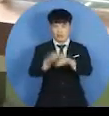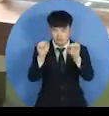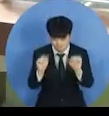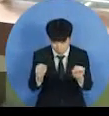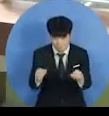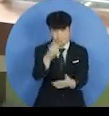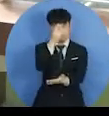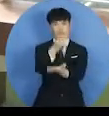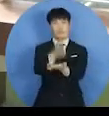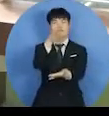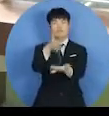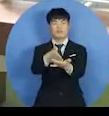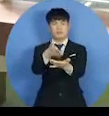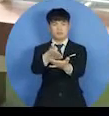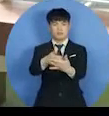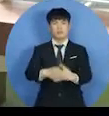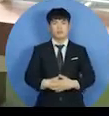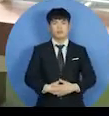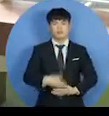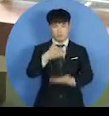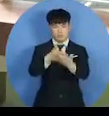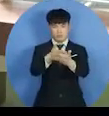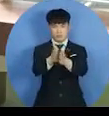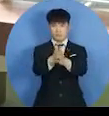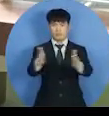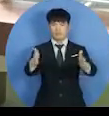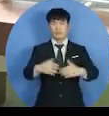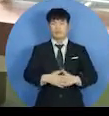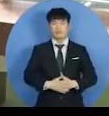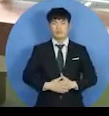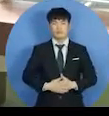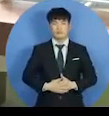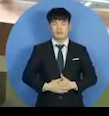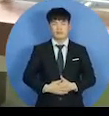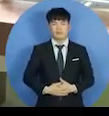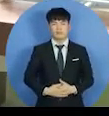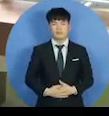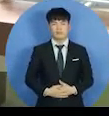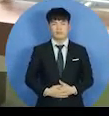시청자 여러분 안녕하십니까? 천안 뉴스입니다. 뉴스 시작하겠습니다.